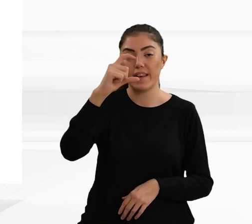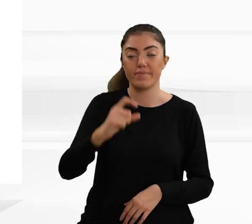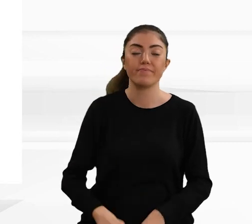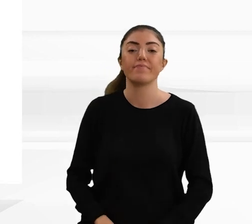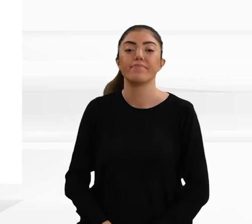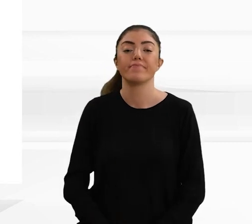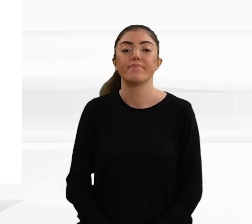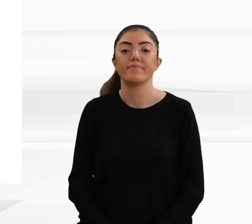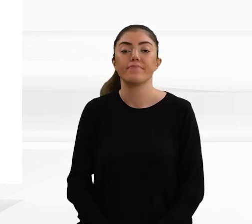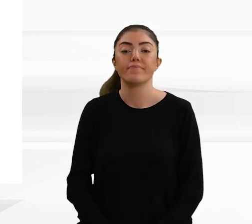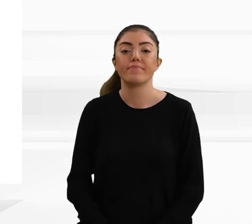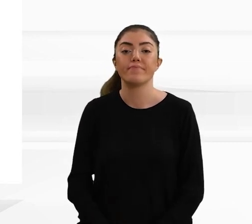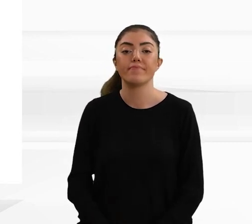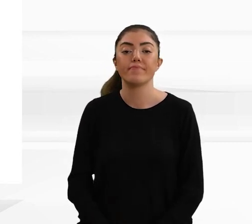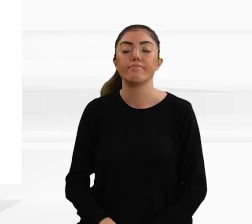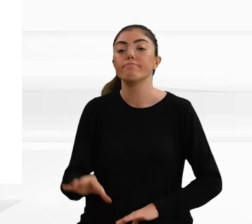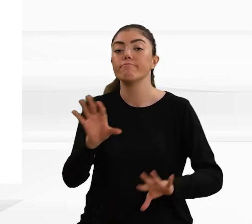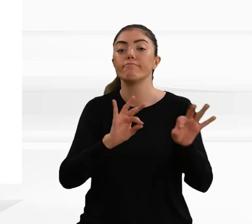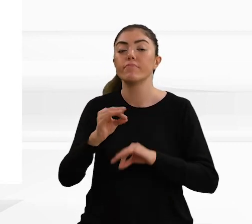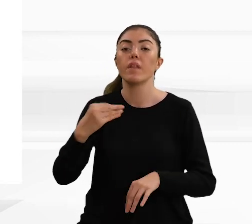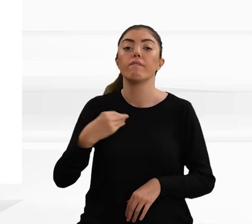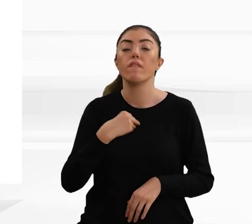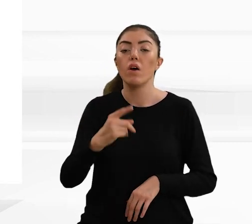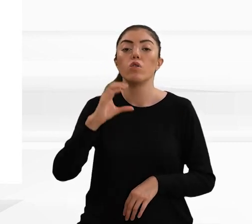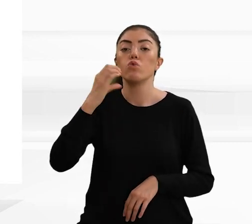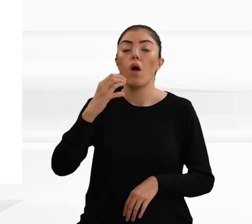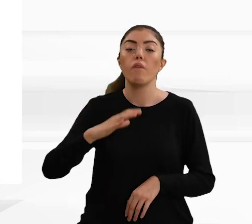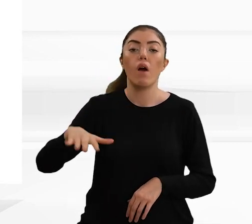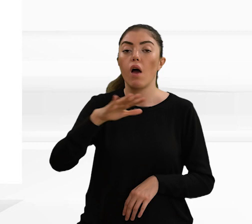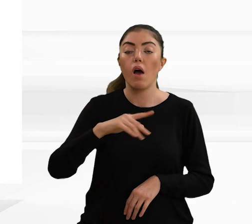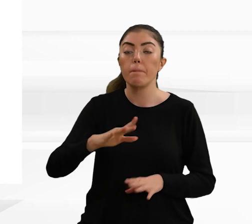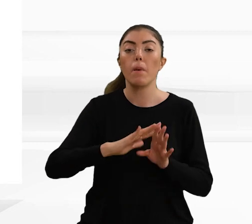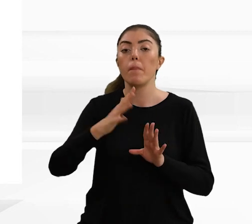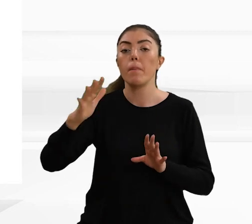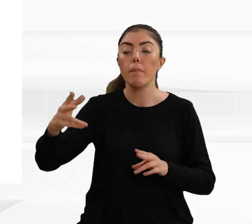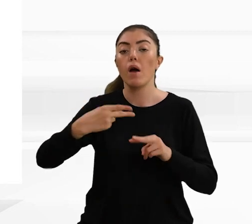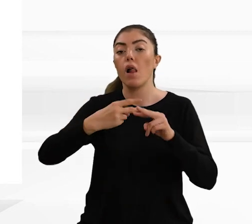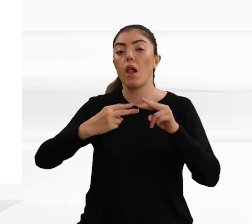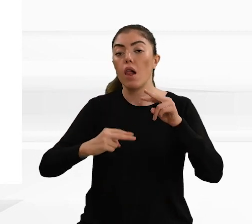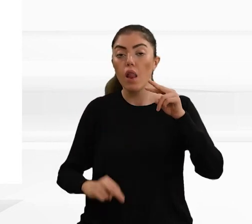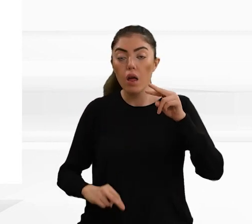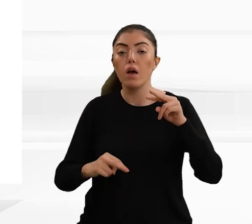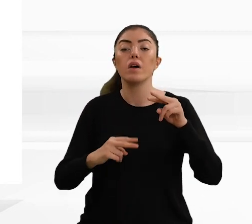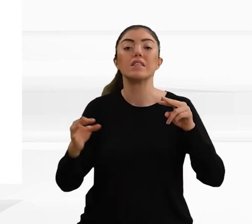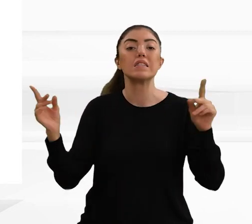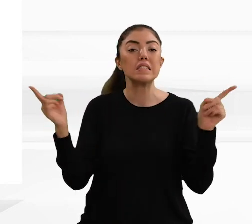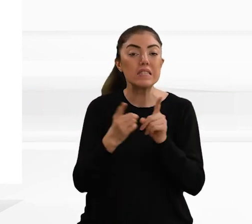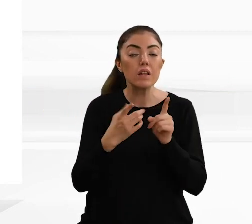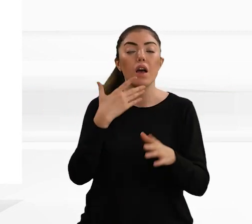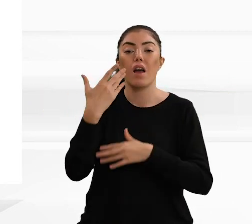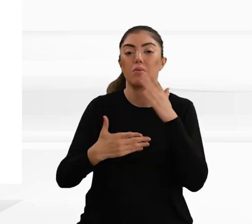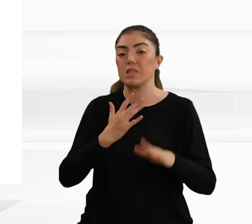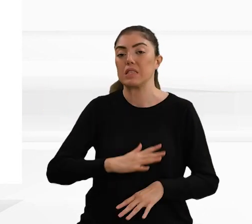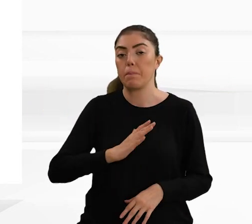seçeneğidir seçeneklerde verilen coğrafyanın diğer alt dallarını da kısaca